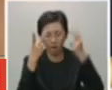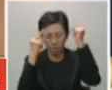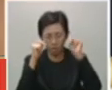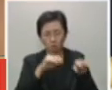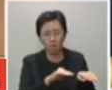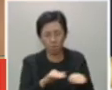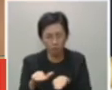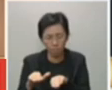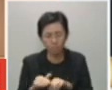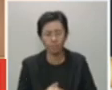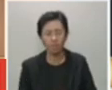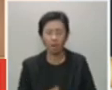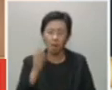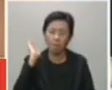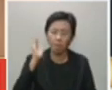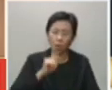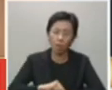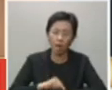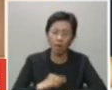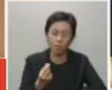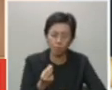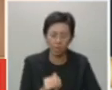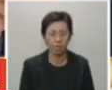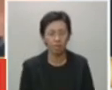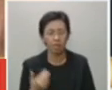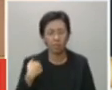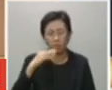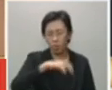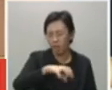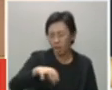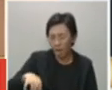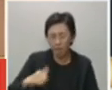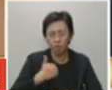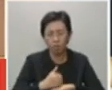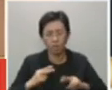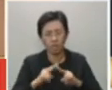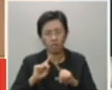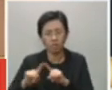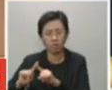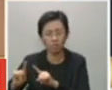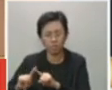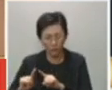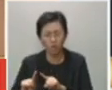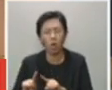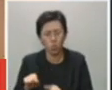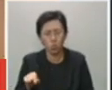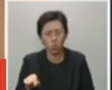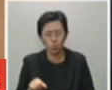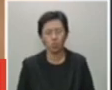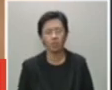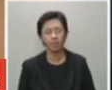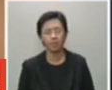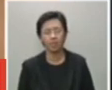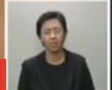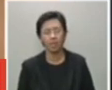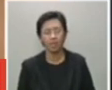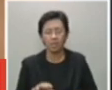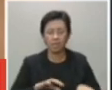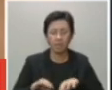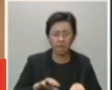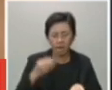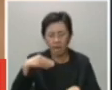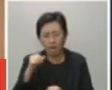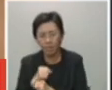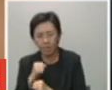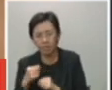ว่าใช้เวลาอีกเท่าไหร่เพราะว่ามีหน่วยงานมีรัฐมนตรีหลายกระทรวงมาอยู่สภาจะได้เตรียมตัวกลับไปท